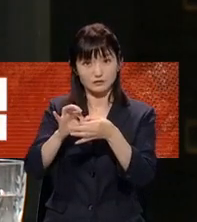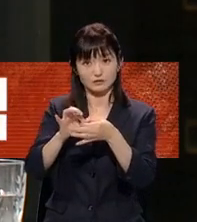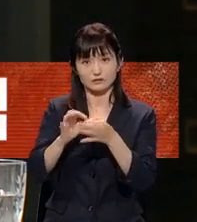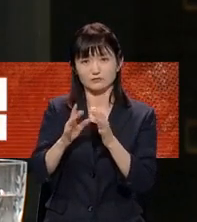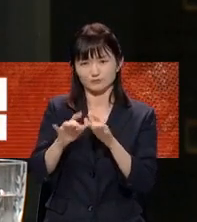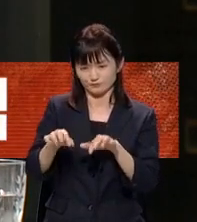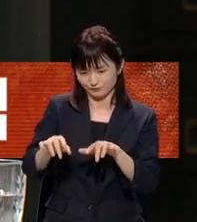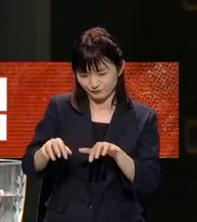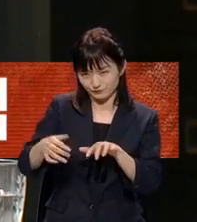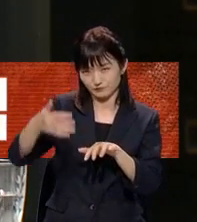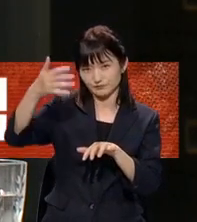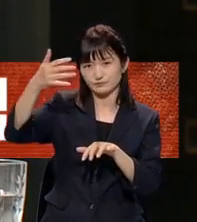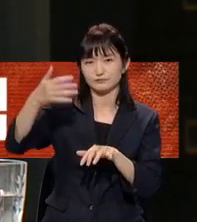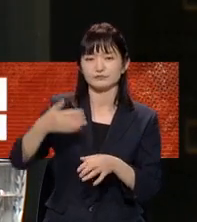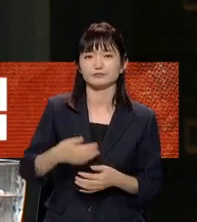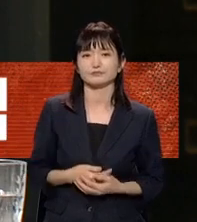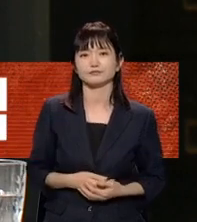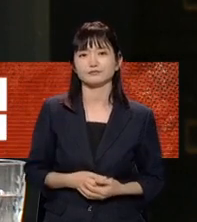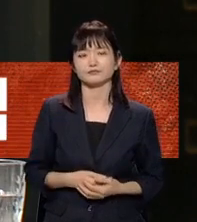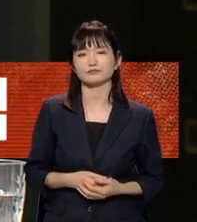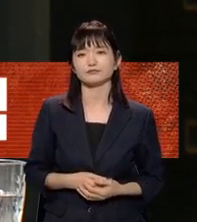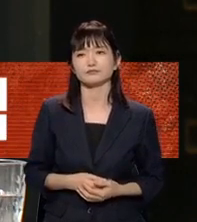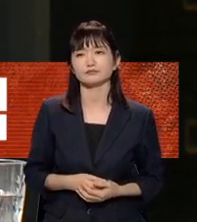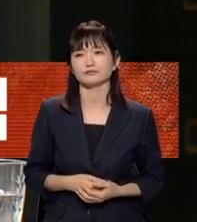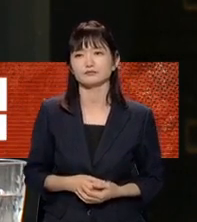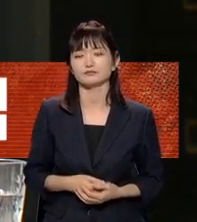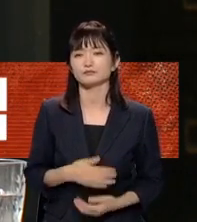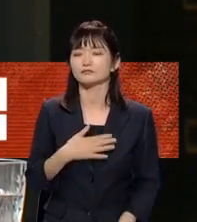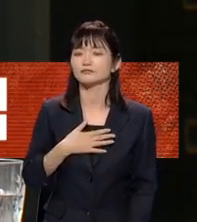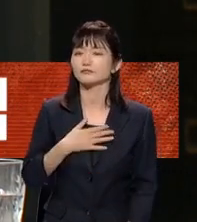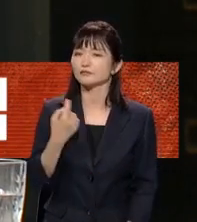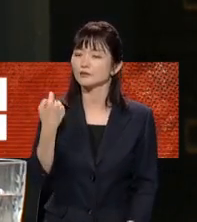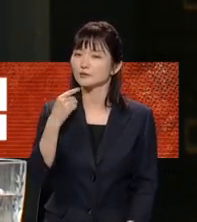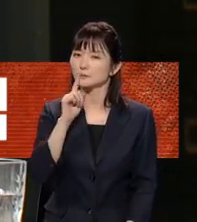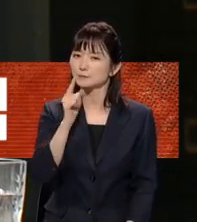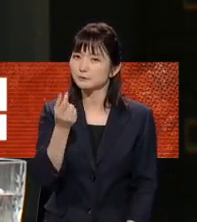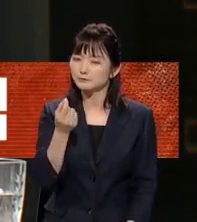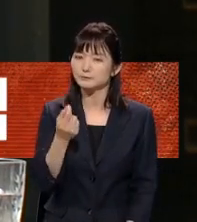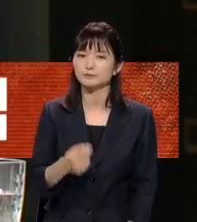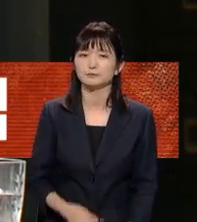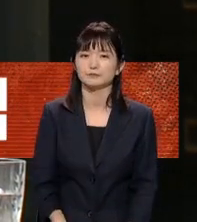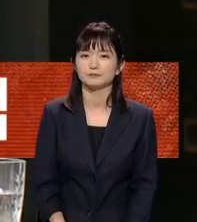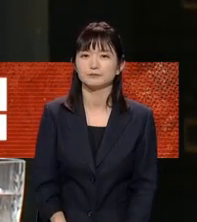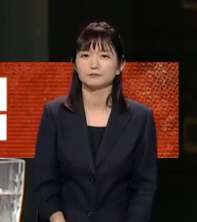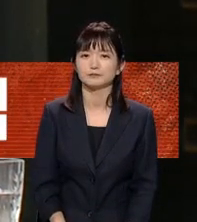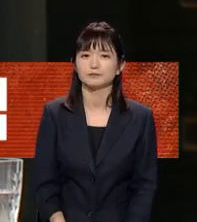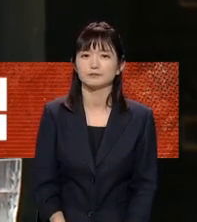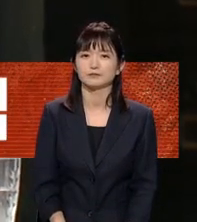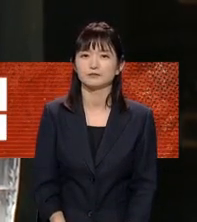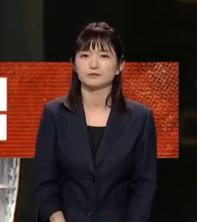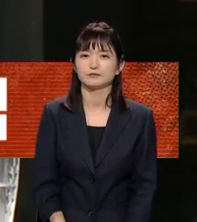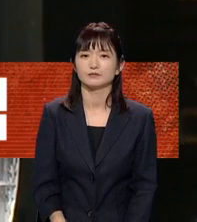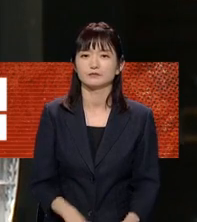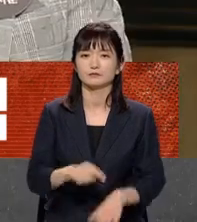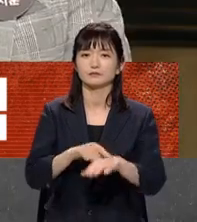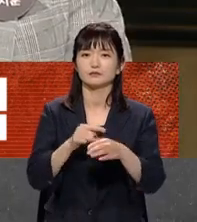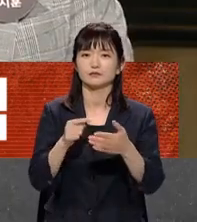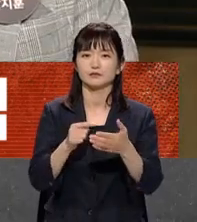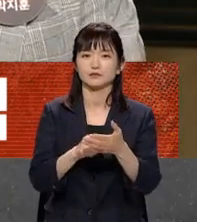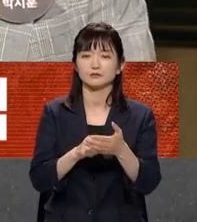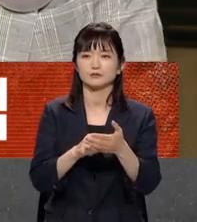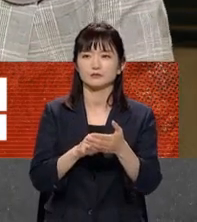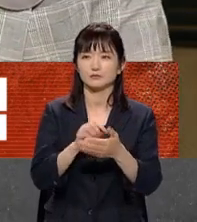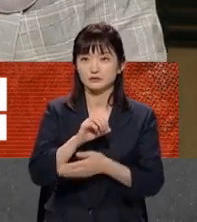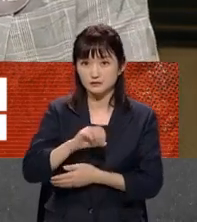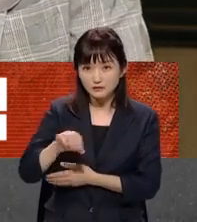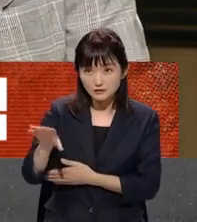키워드였는데 자 결국 제가 어제도 잠깐 말씀드린 거 같은데 박준호한테 심신상실 향후 재판에서 뭐 이런